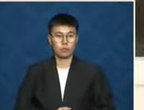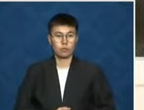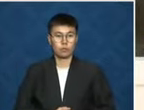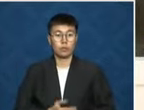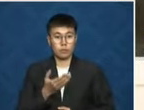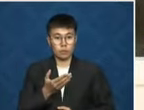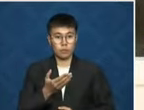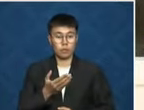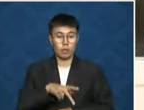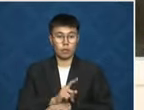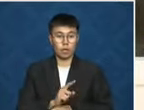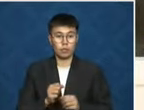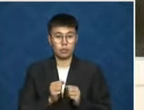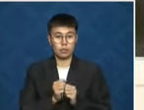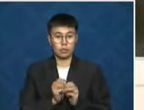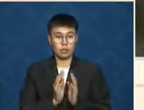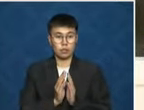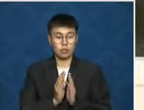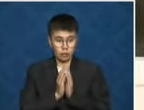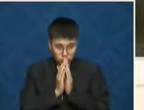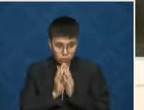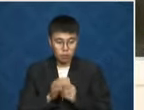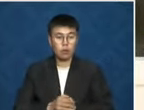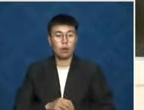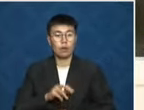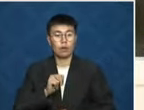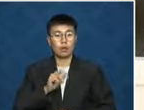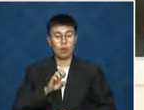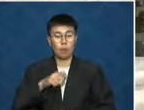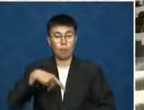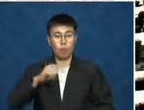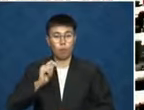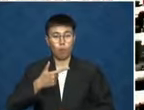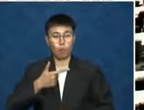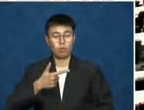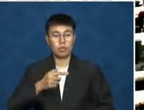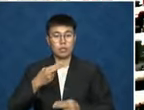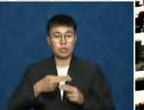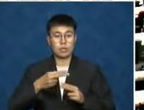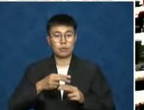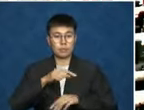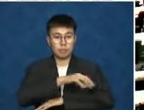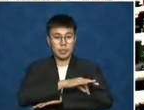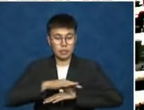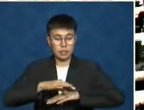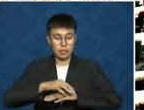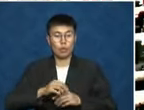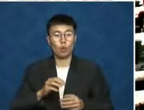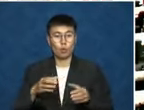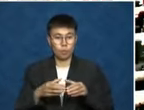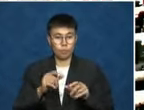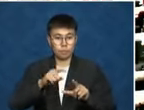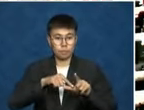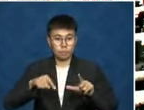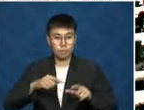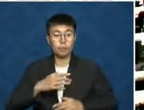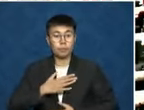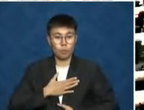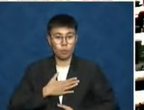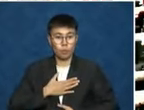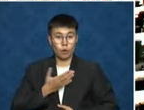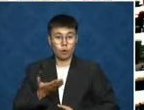ท่านประธานสภาผู้แทนราษฎรที่เคารพผมณัฐพงศ์เรืองปัญญาวุฒิผู้แทนราษฎรแบบบัญชีรายชื่อพรรคก้าวไกลครับท่านประธานครับผมขออนุญ